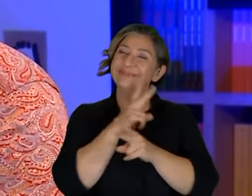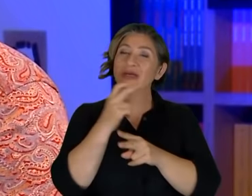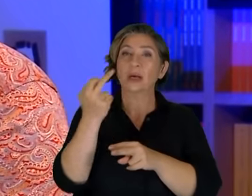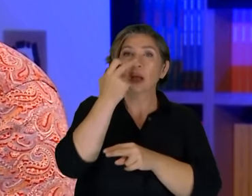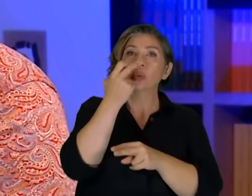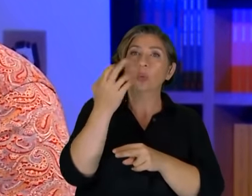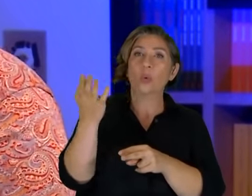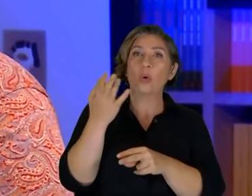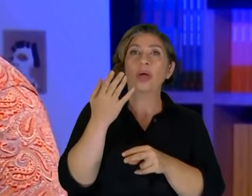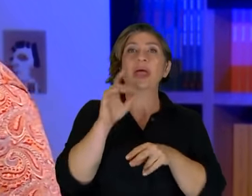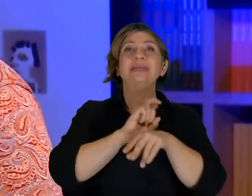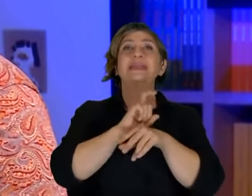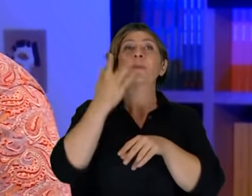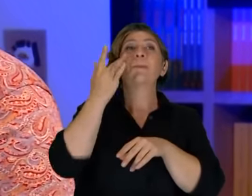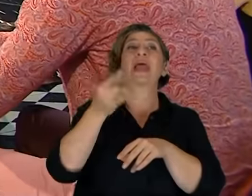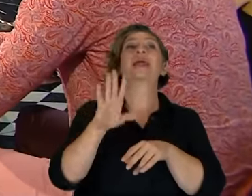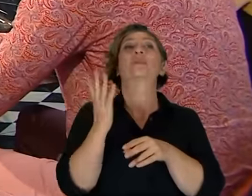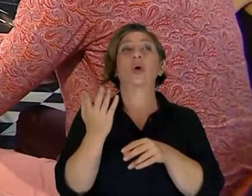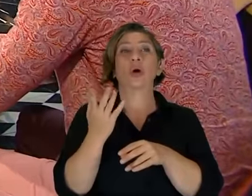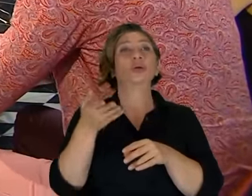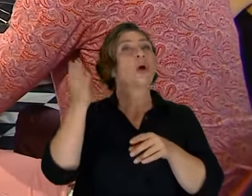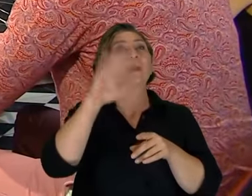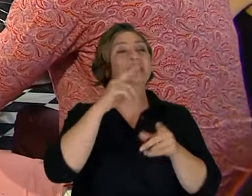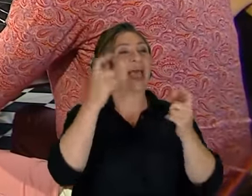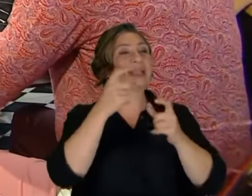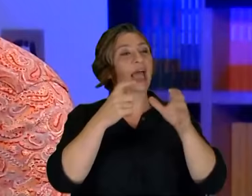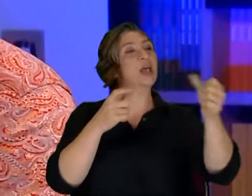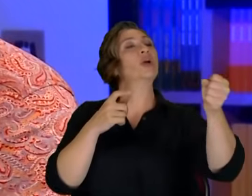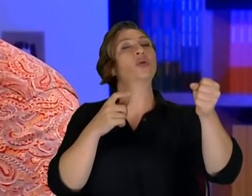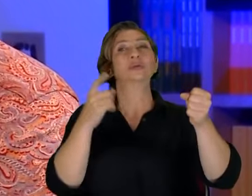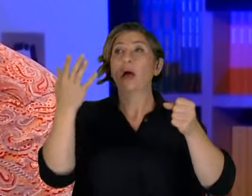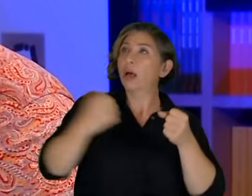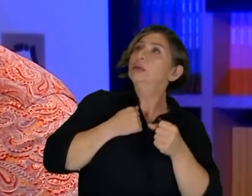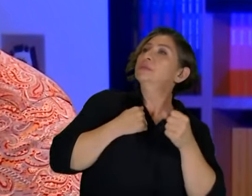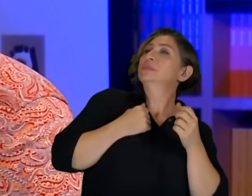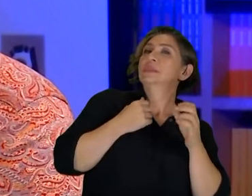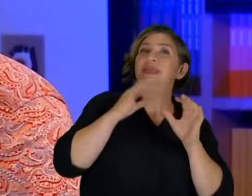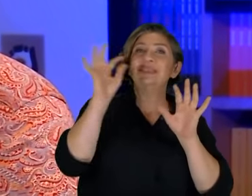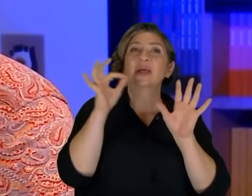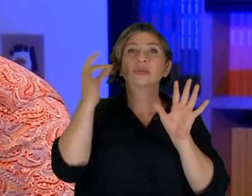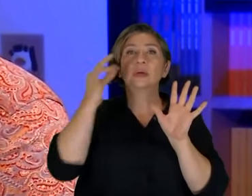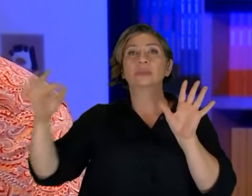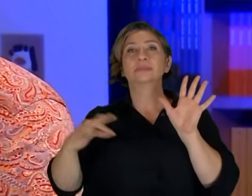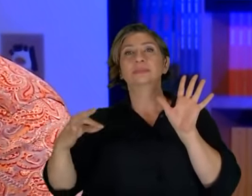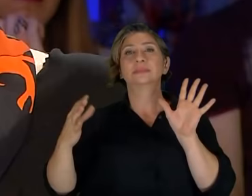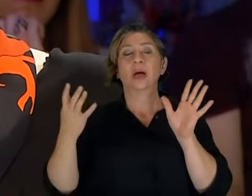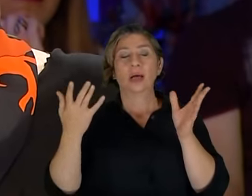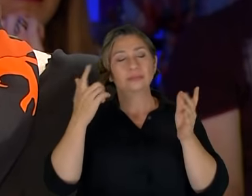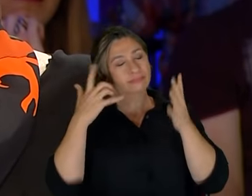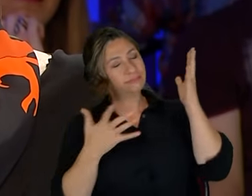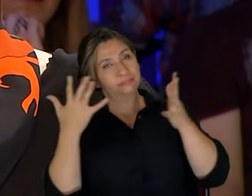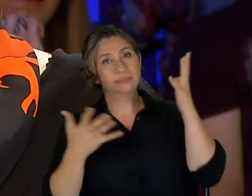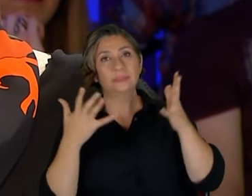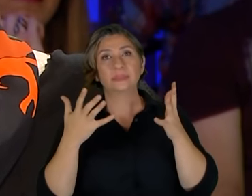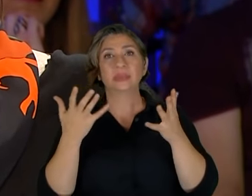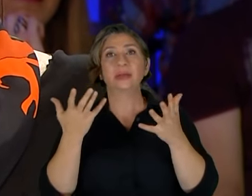Ya. Kızdığını belli etmiyor yani. Hmm. Ondan sonra başka yerden yakalıyor seni. Sen hiç farkında değilsin. Sivrisinek gibi sokulmuşsun mesela.